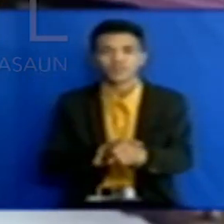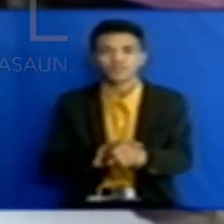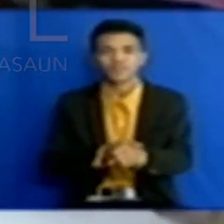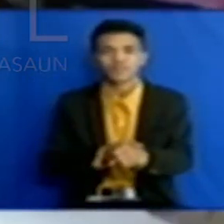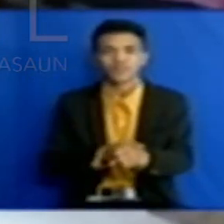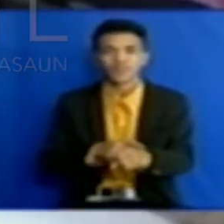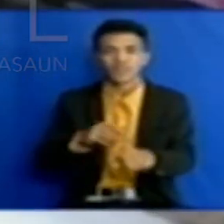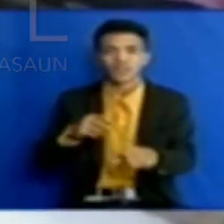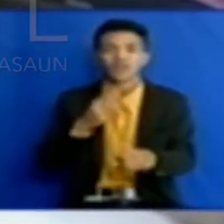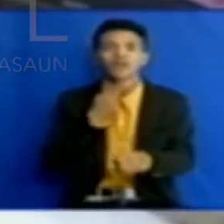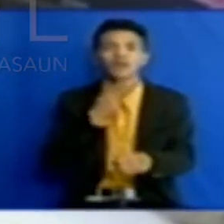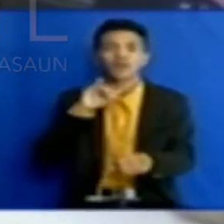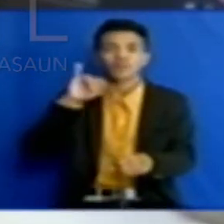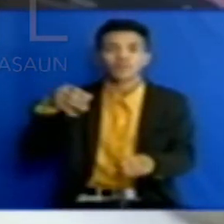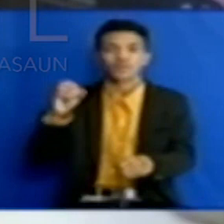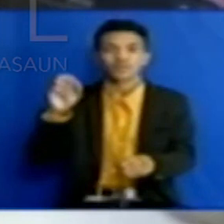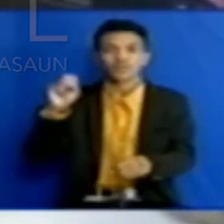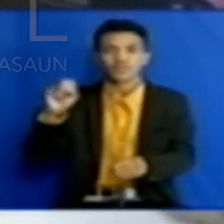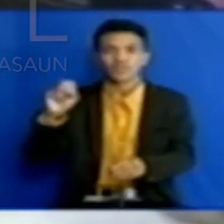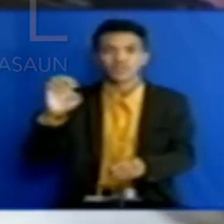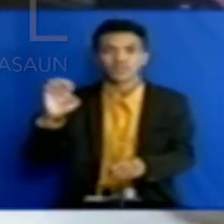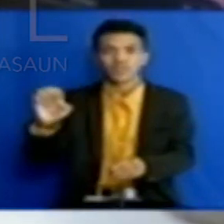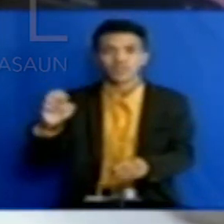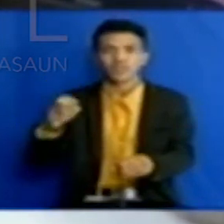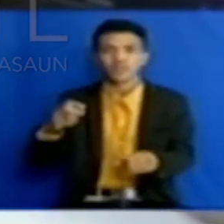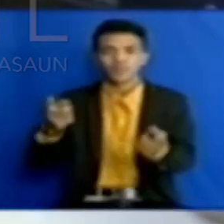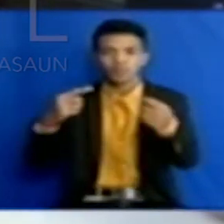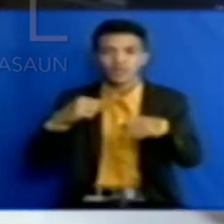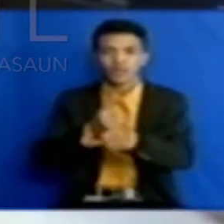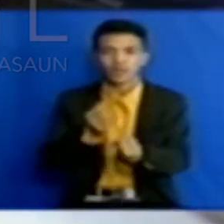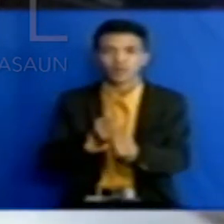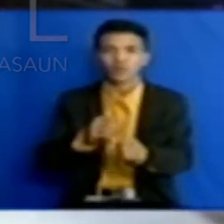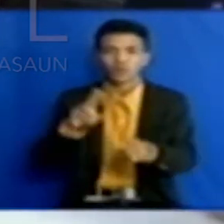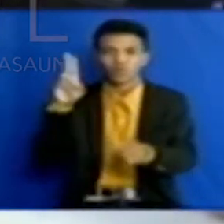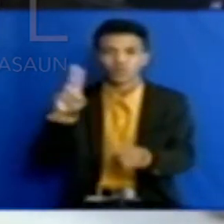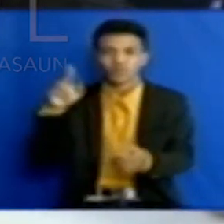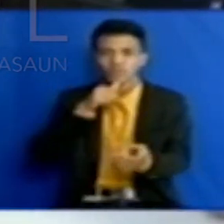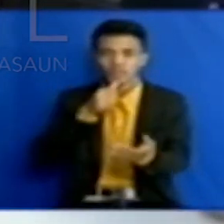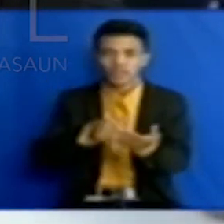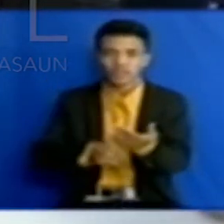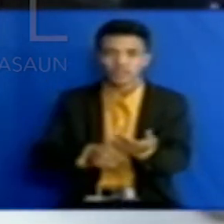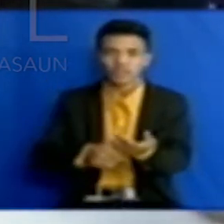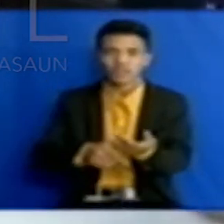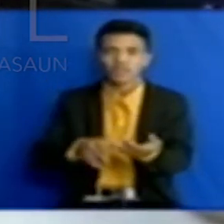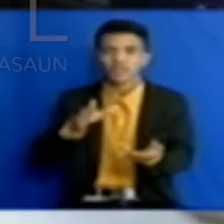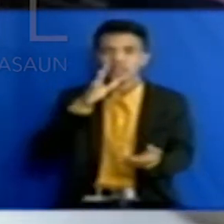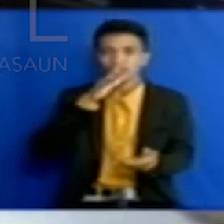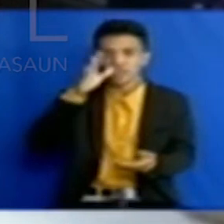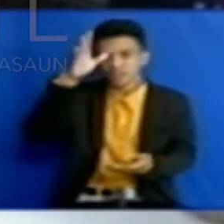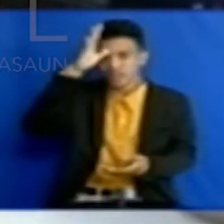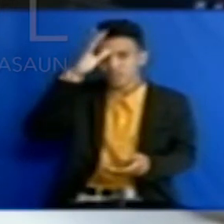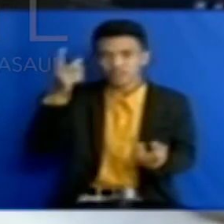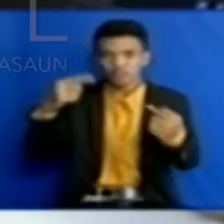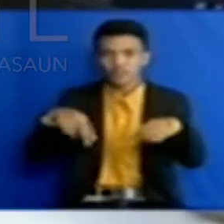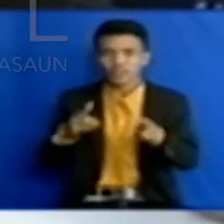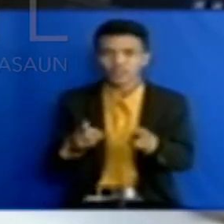amu zene tempo. Sira mai lori surat andai. Nebe nara ne mayori ne. Ina nama sira mai tambo orber ne ansi-ansi.